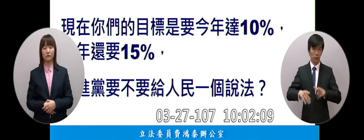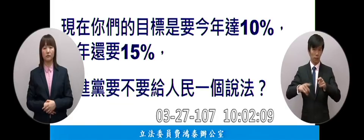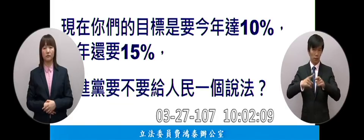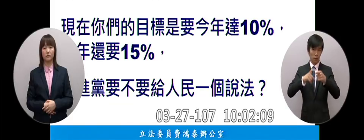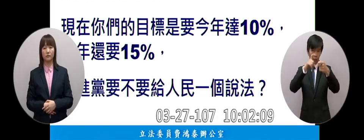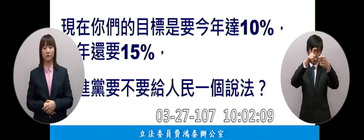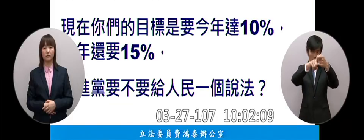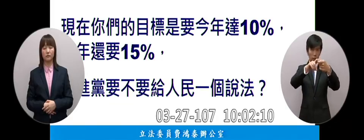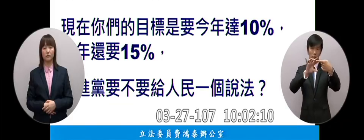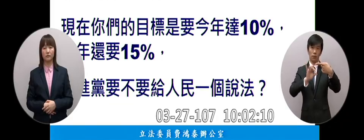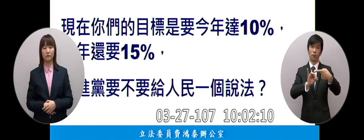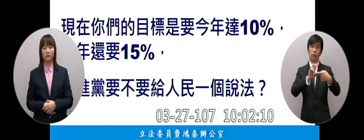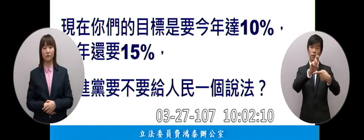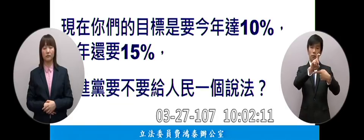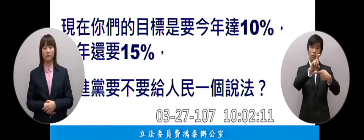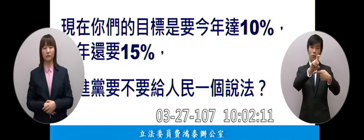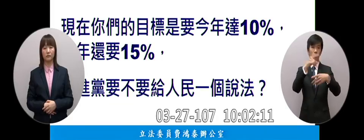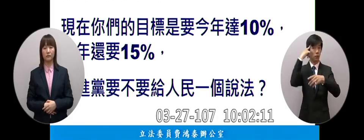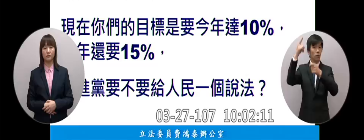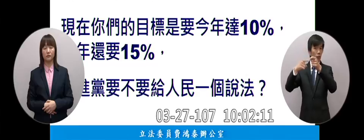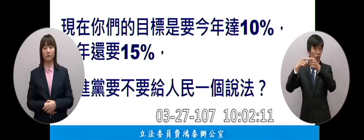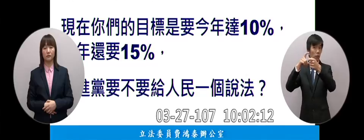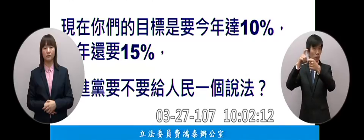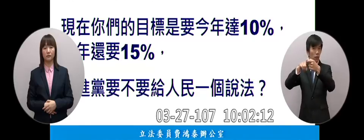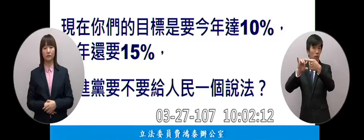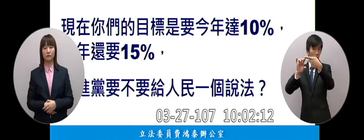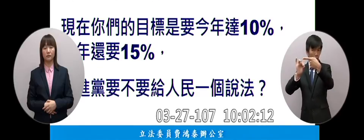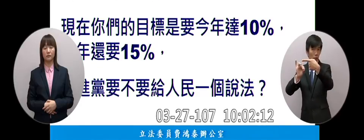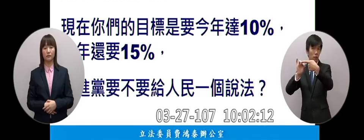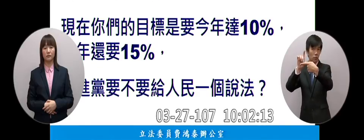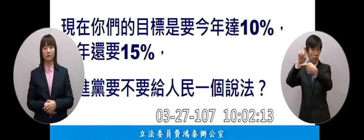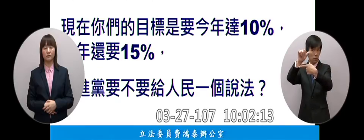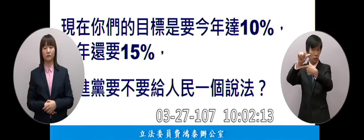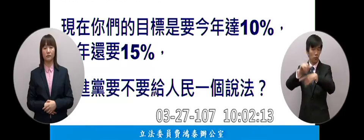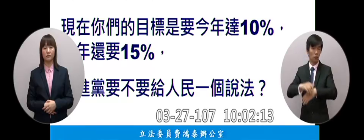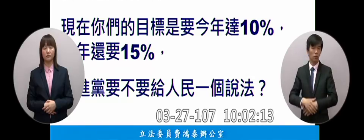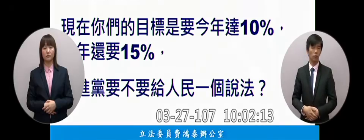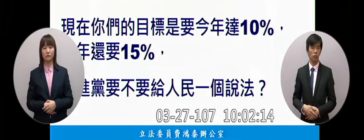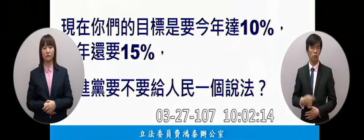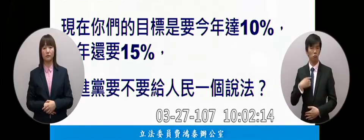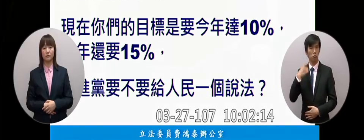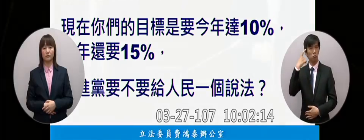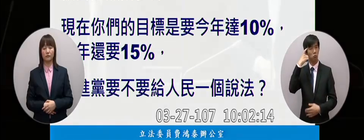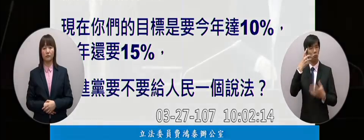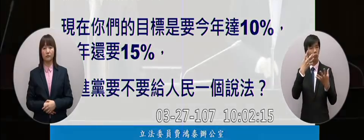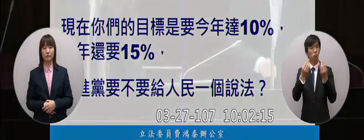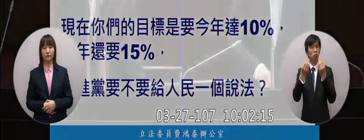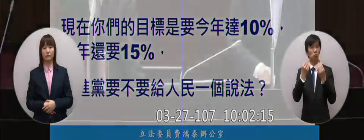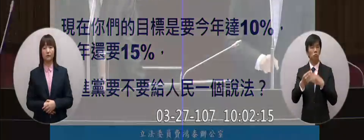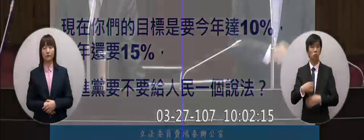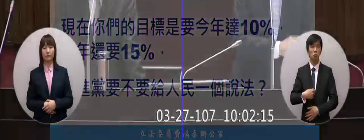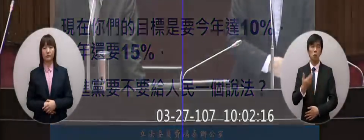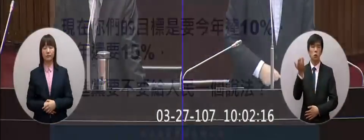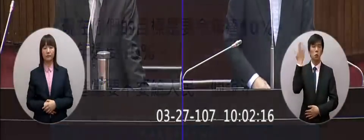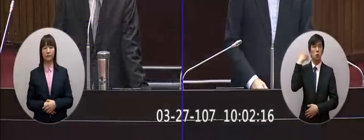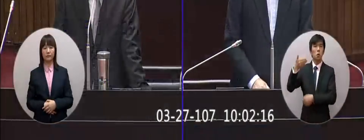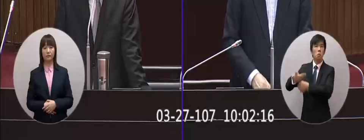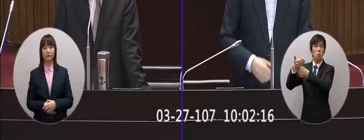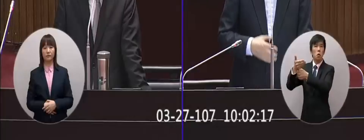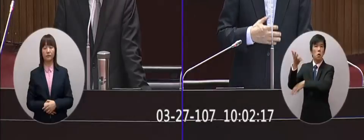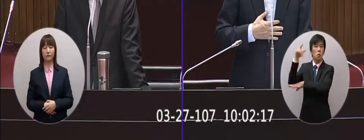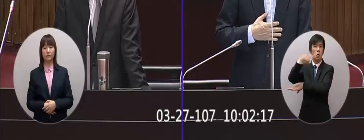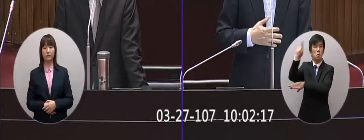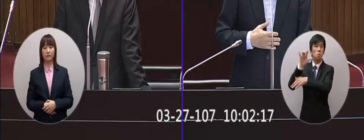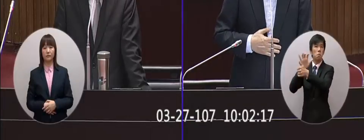标是10%，明年的目标是15%，我就不知道当时你们批评马英九的时